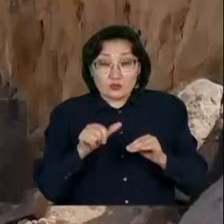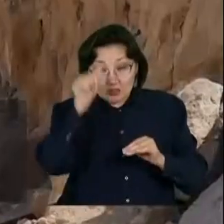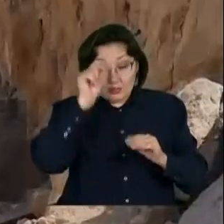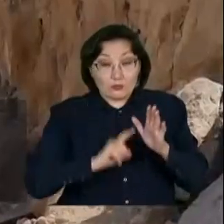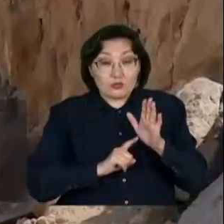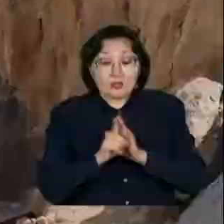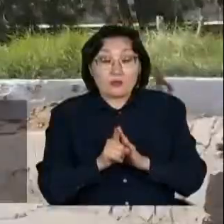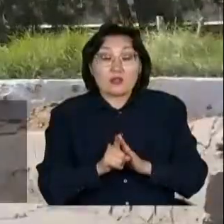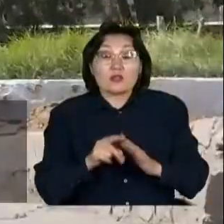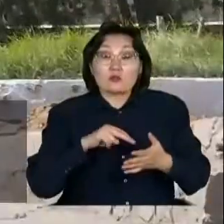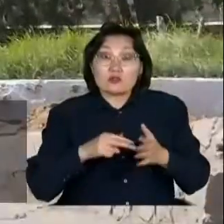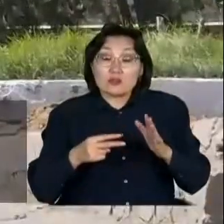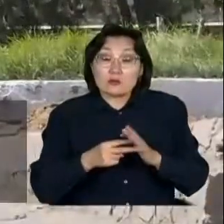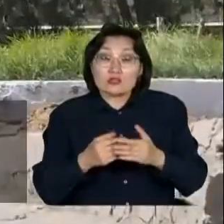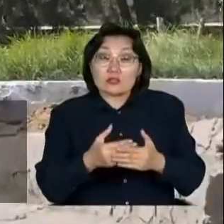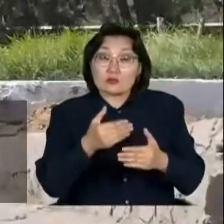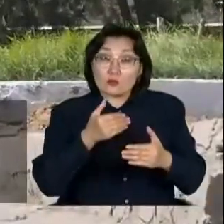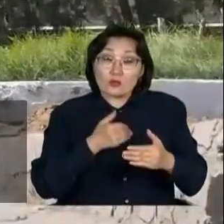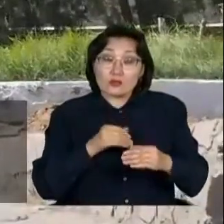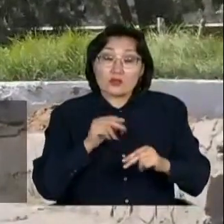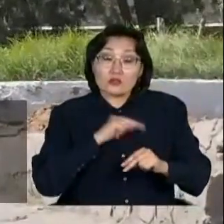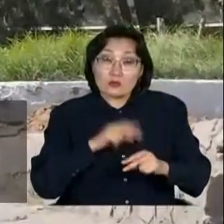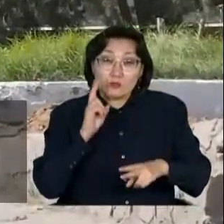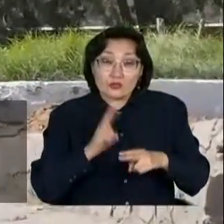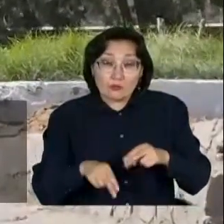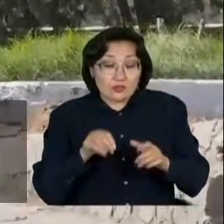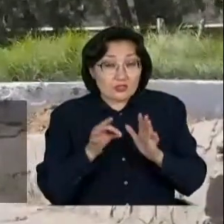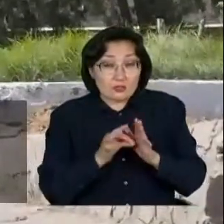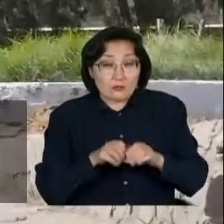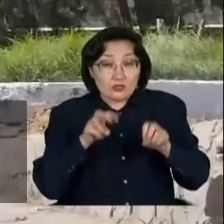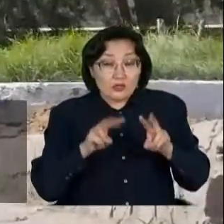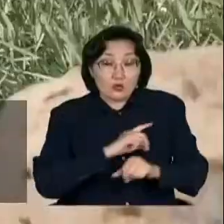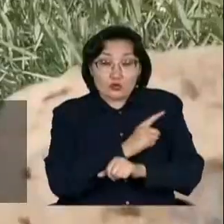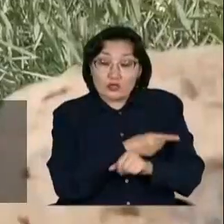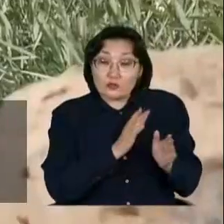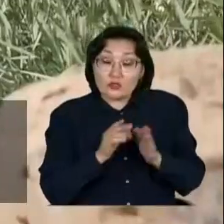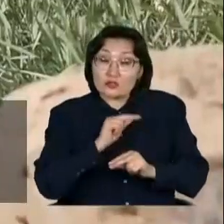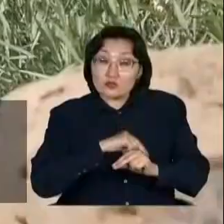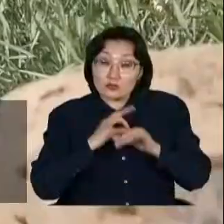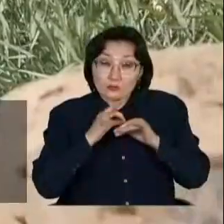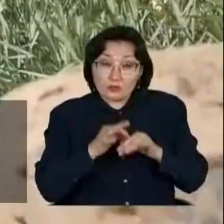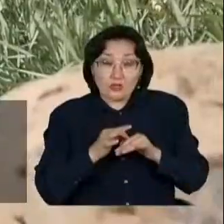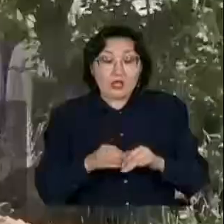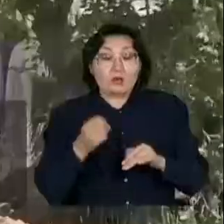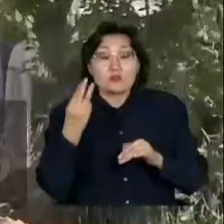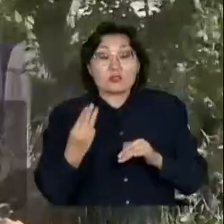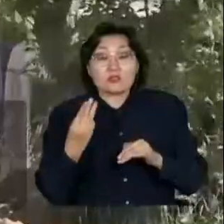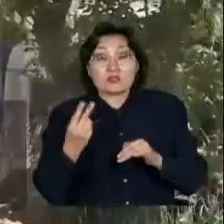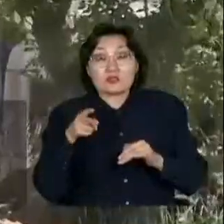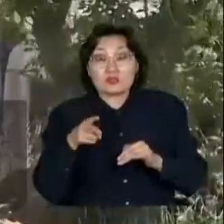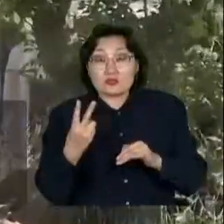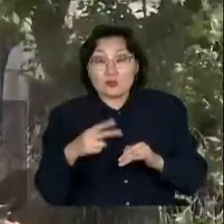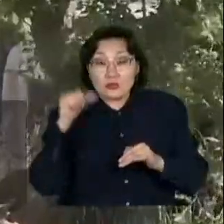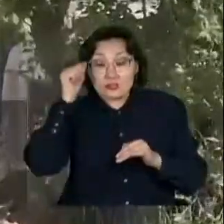басталды. Межеленген мерзімнен бұрын жұмысты аяқтау мақсатында мамандар күшейтілген режимге ауысты. Айта кету керек, Ақтауда